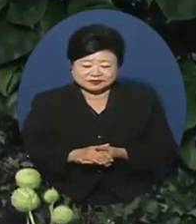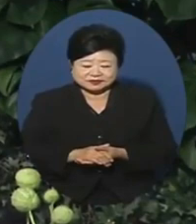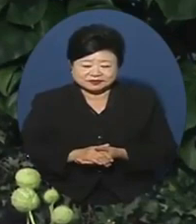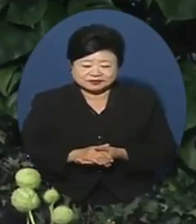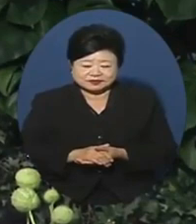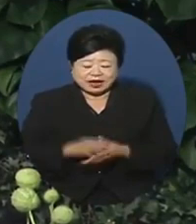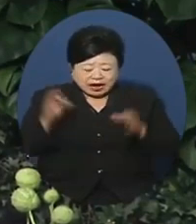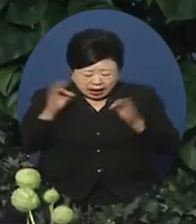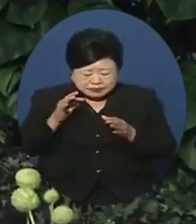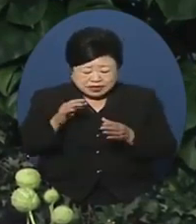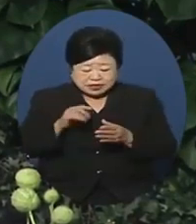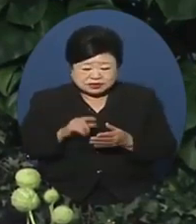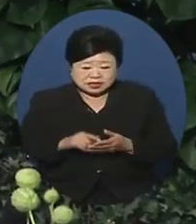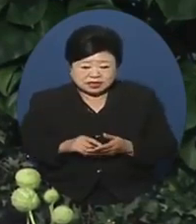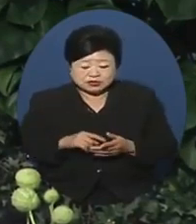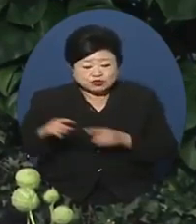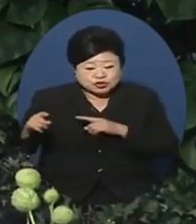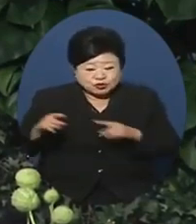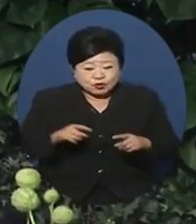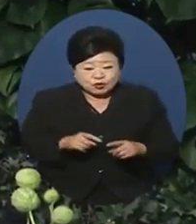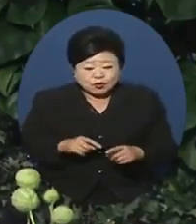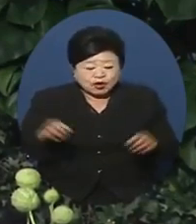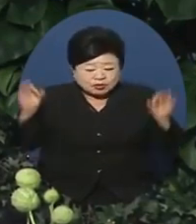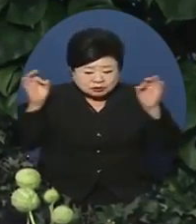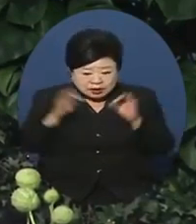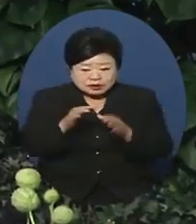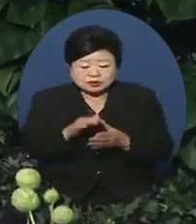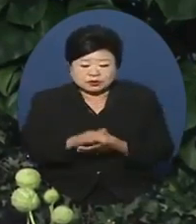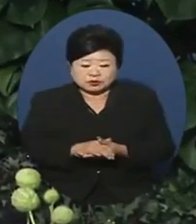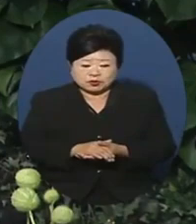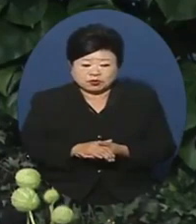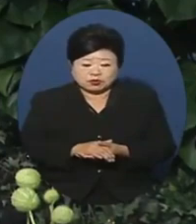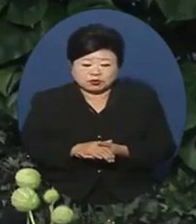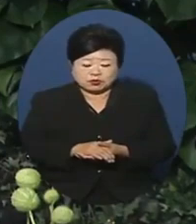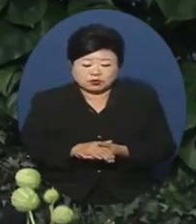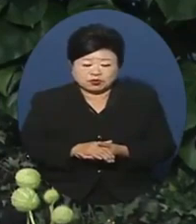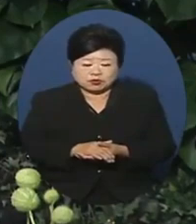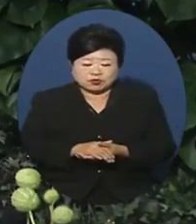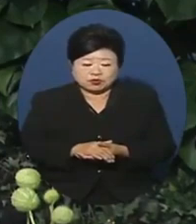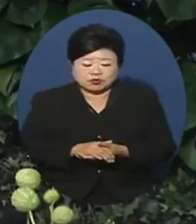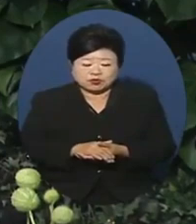눈 깜빡할 사이에 누리고 사라져버리고